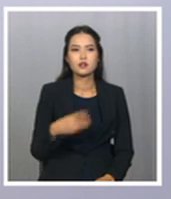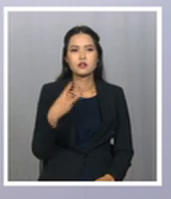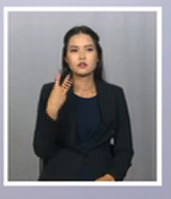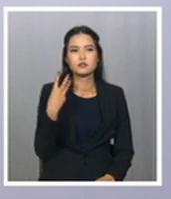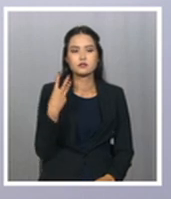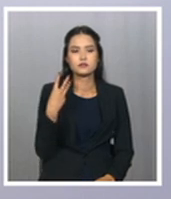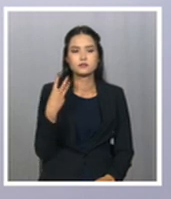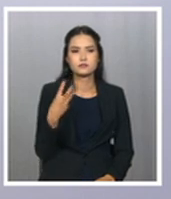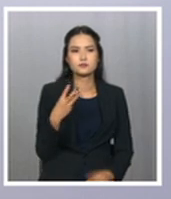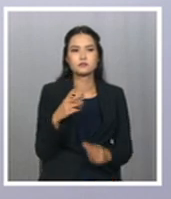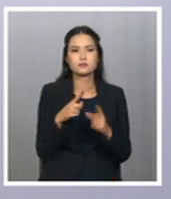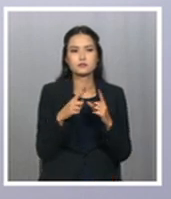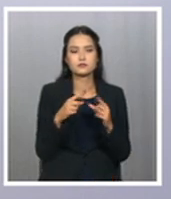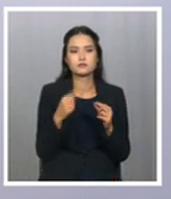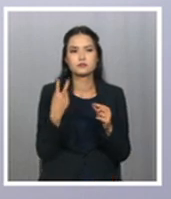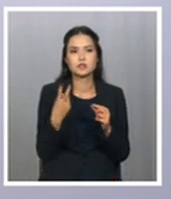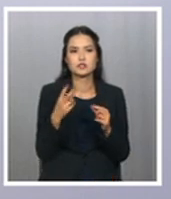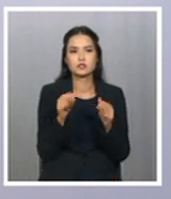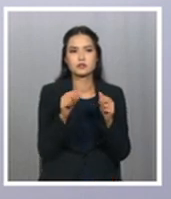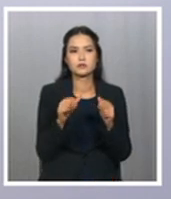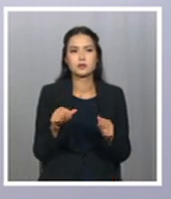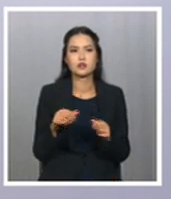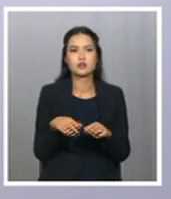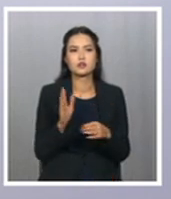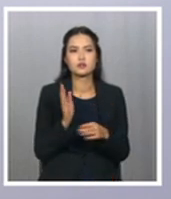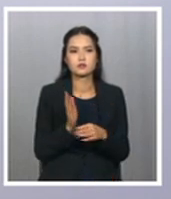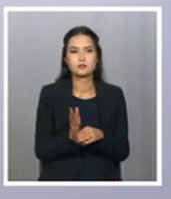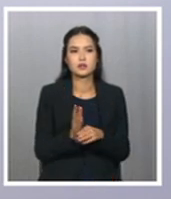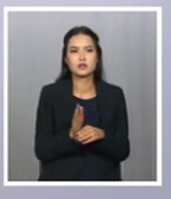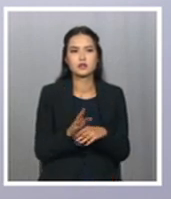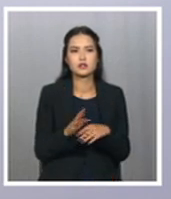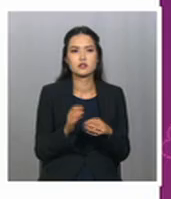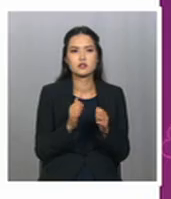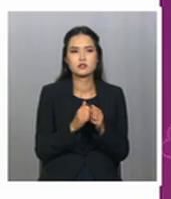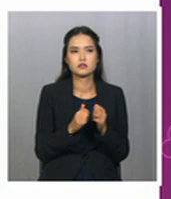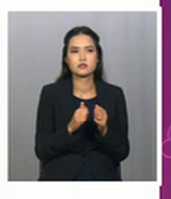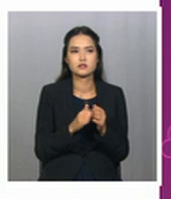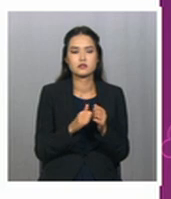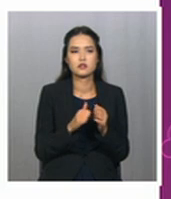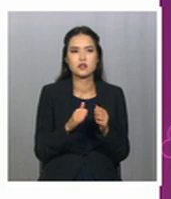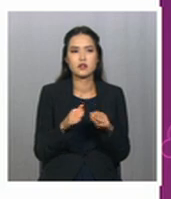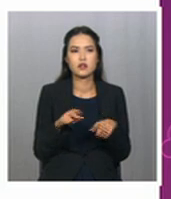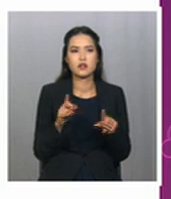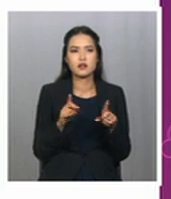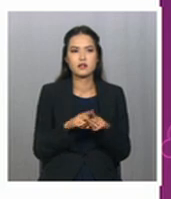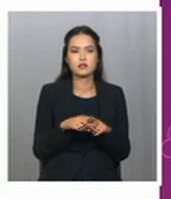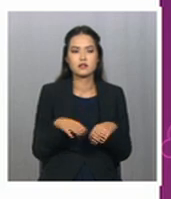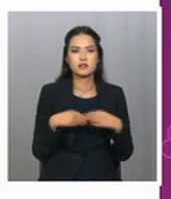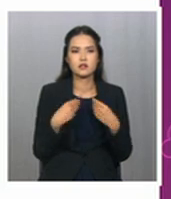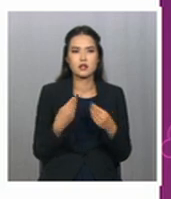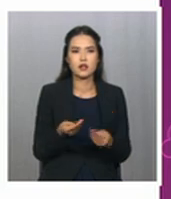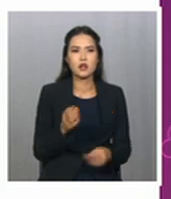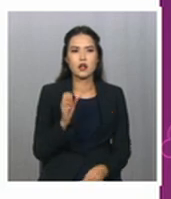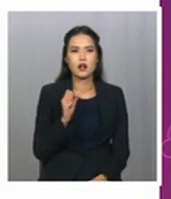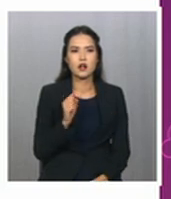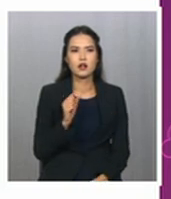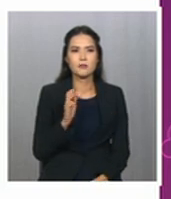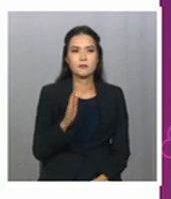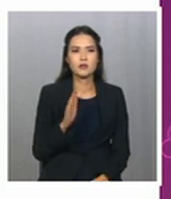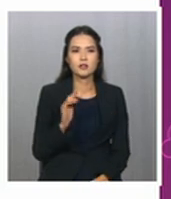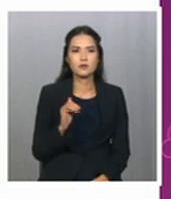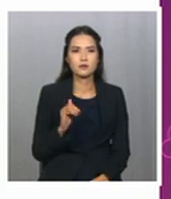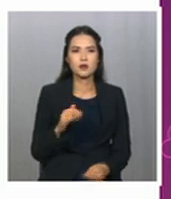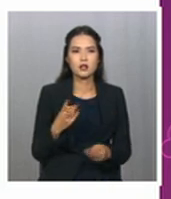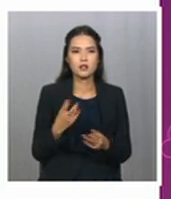белгілі, екі қабырға бар және сол екі қабырғаның арасында жатқан бұрыш бар. Біз сол белгілі екі қабырғаны А және